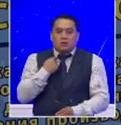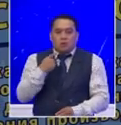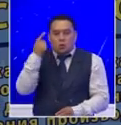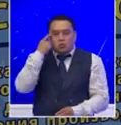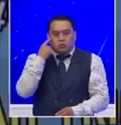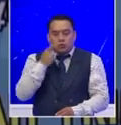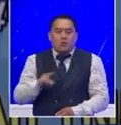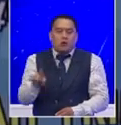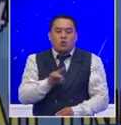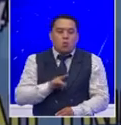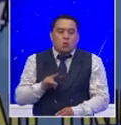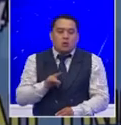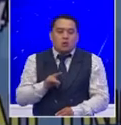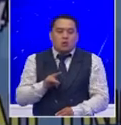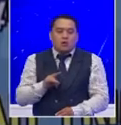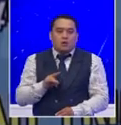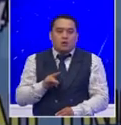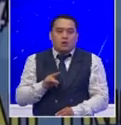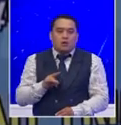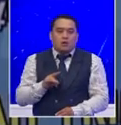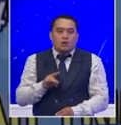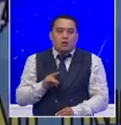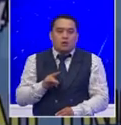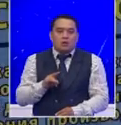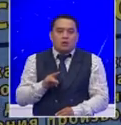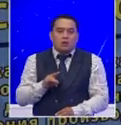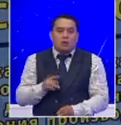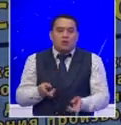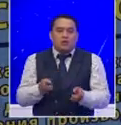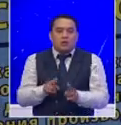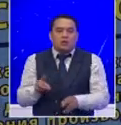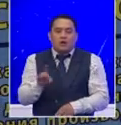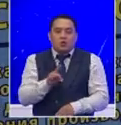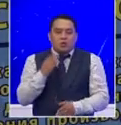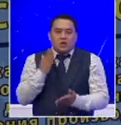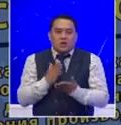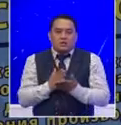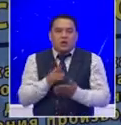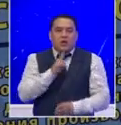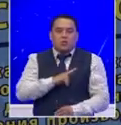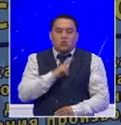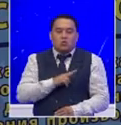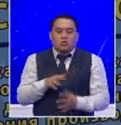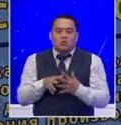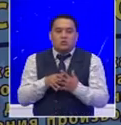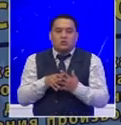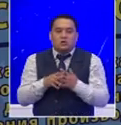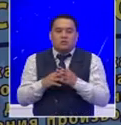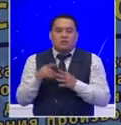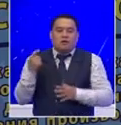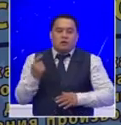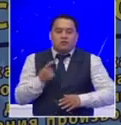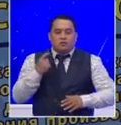Коксуском районе это РГП Казводхоз. В остальных районах области работают коммунальные предприятия водного